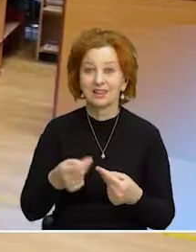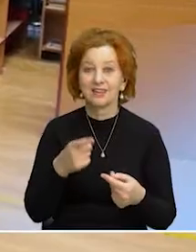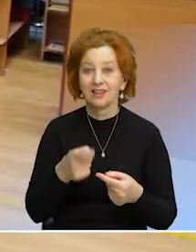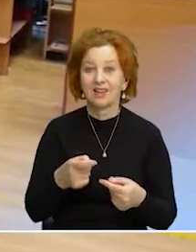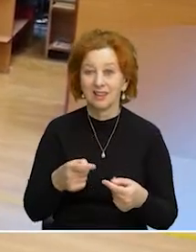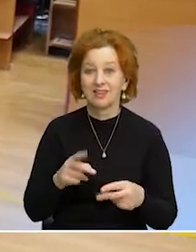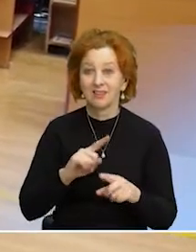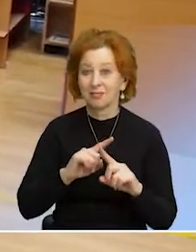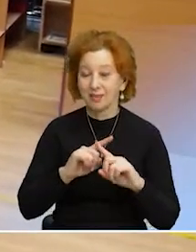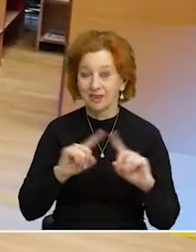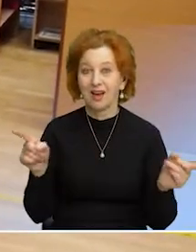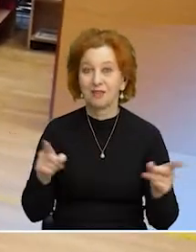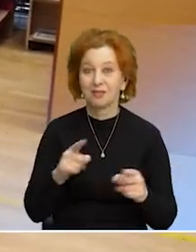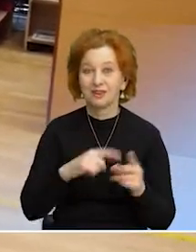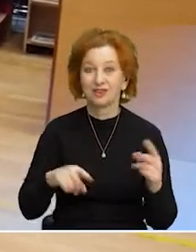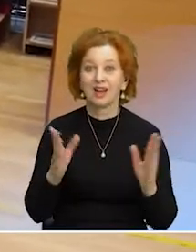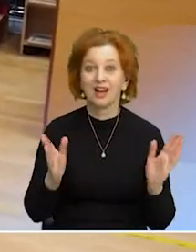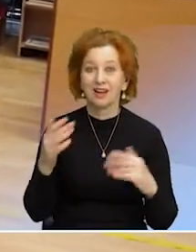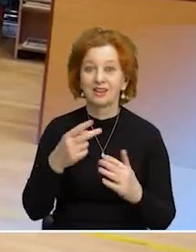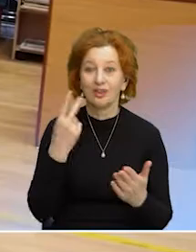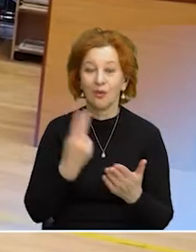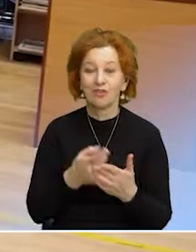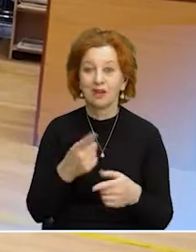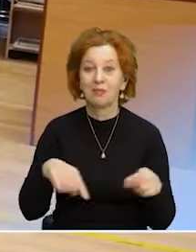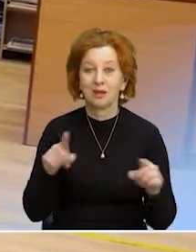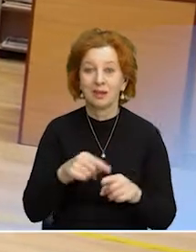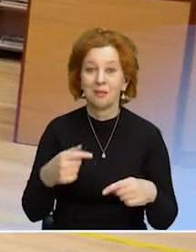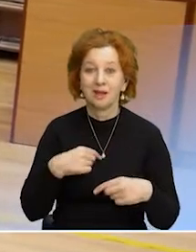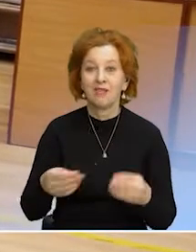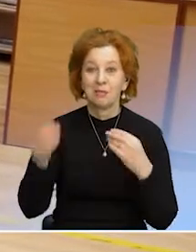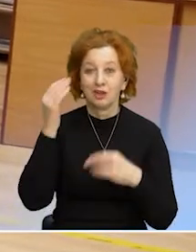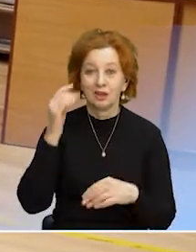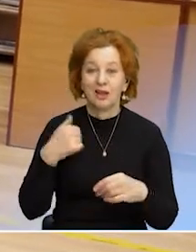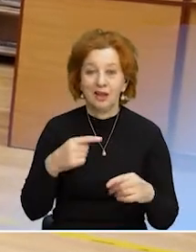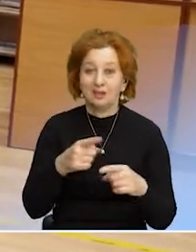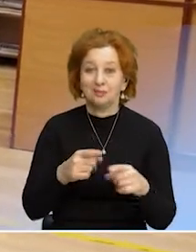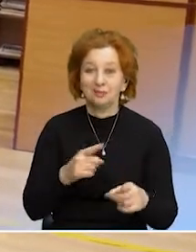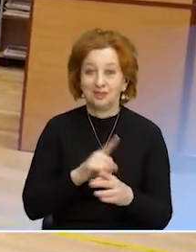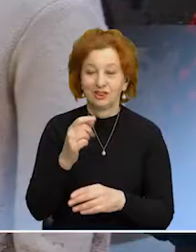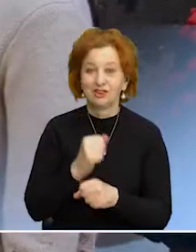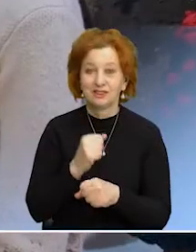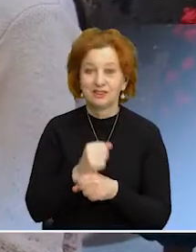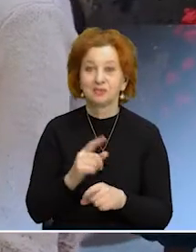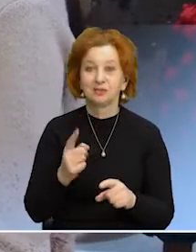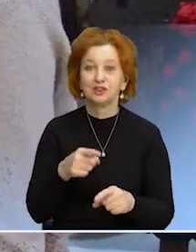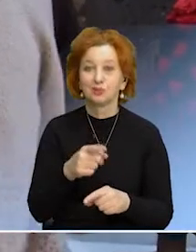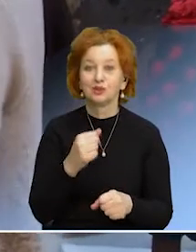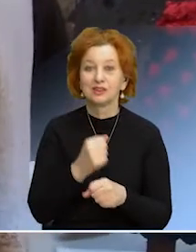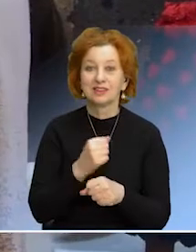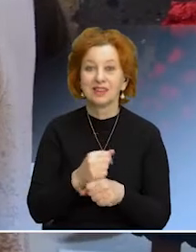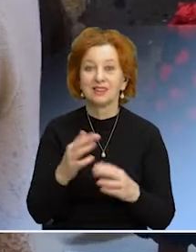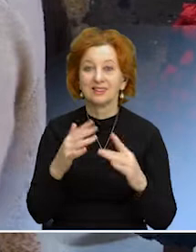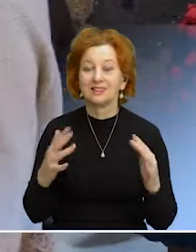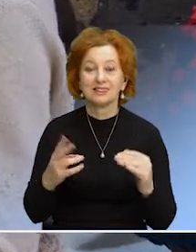Я вдохновилась работами Дали. У него есть прекрасная картина «Крылья», и она настолько меня впечатлила, что ну как бы вот. Почему ты сделала